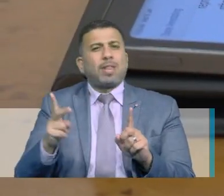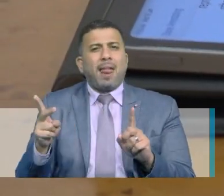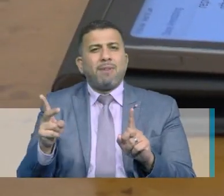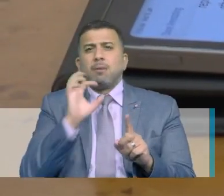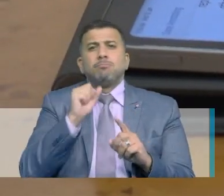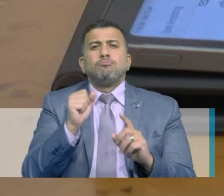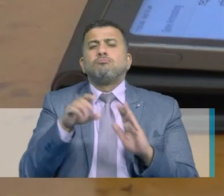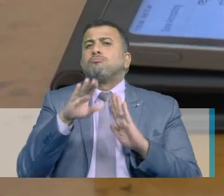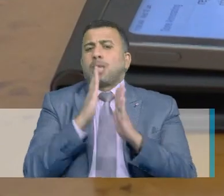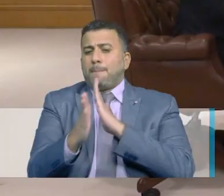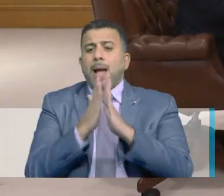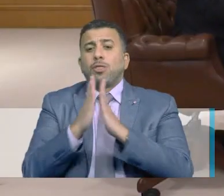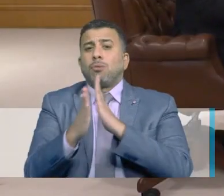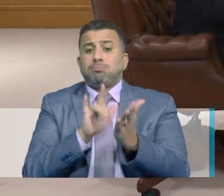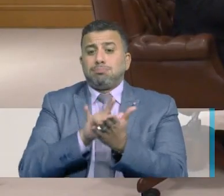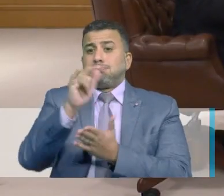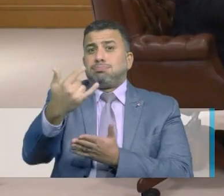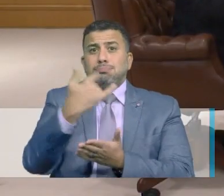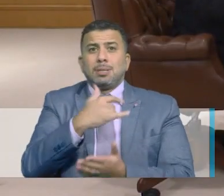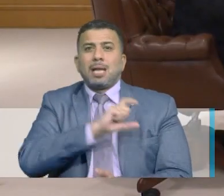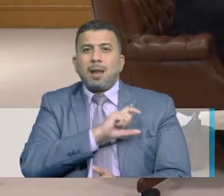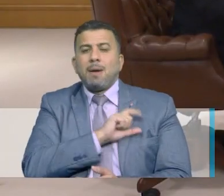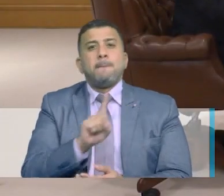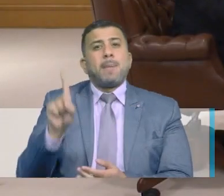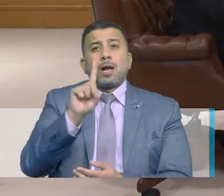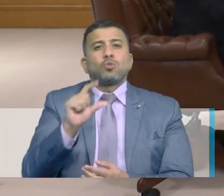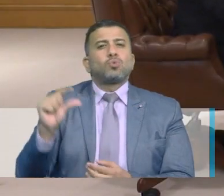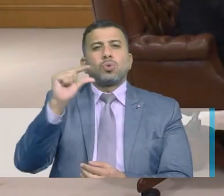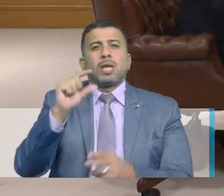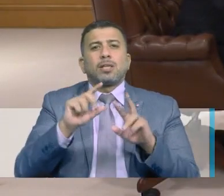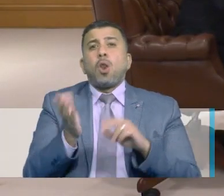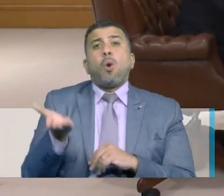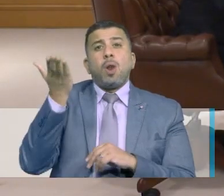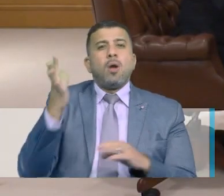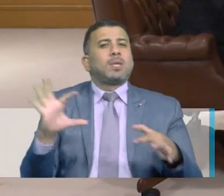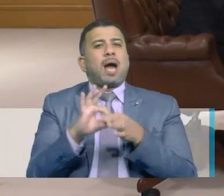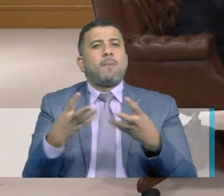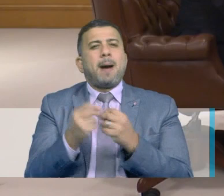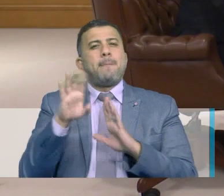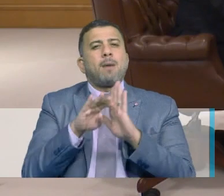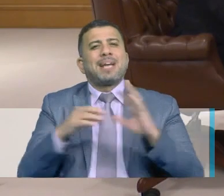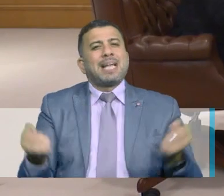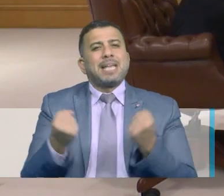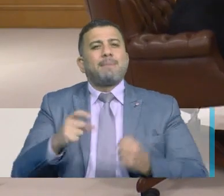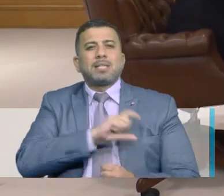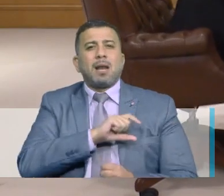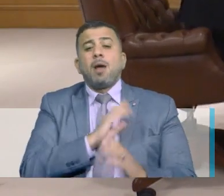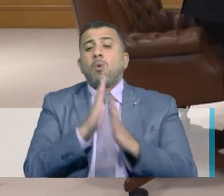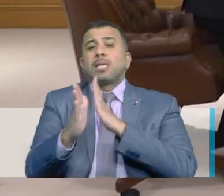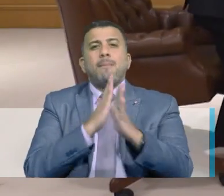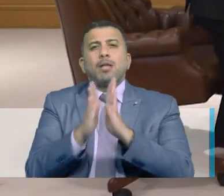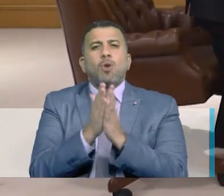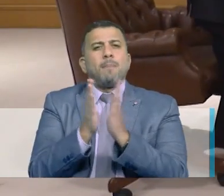تتضمن وتبادل الطلبه لدرجات البكالوريوس والدرس والدراسات العليا وتعاون في برامج تدريب